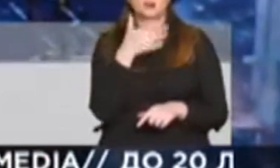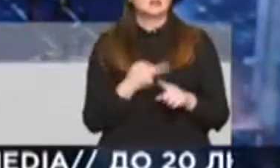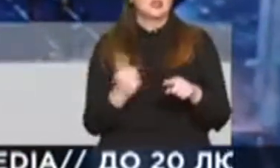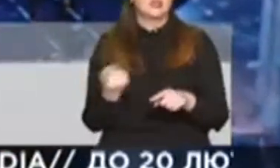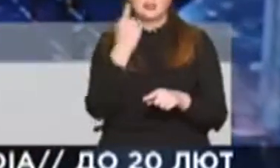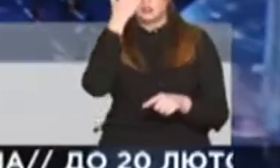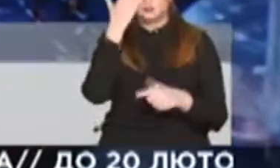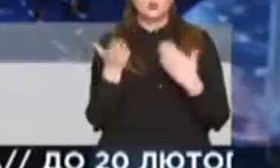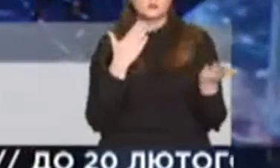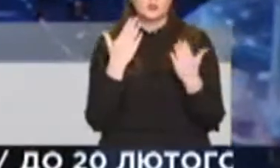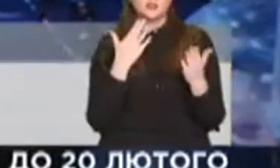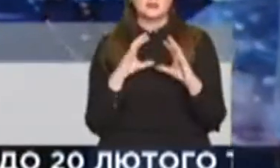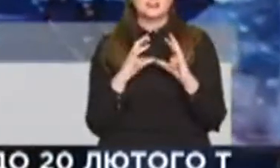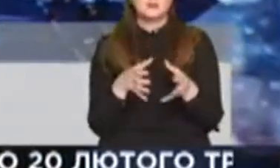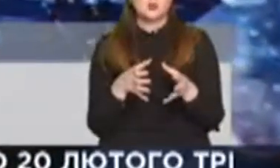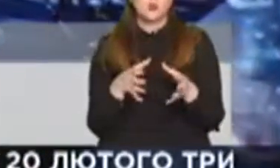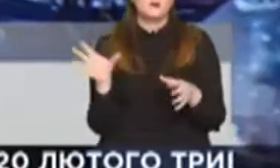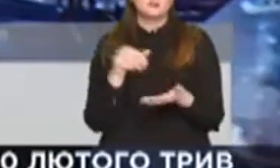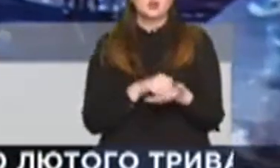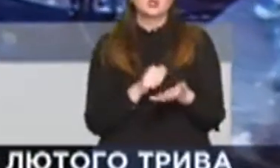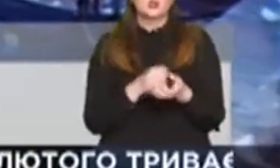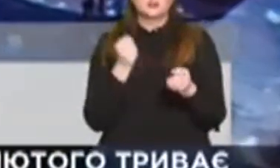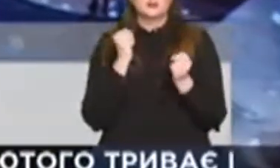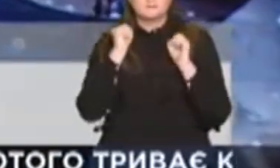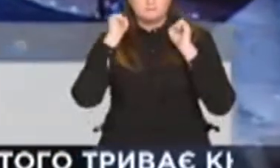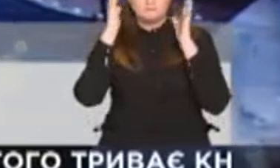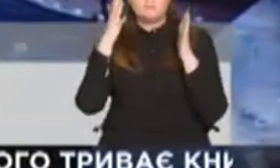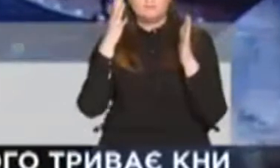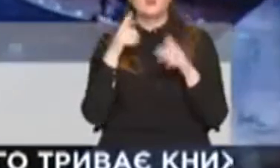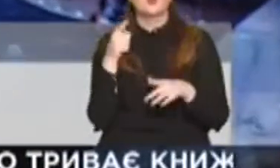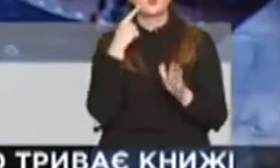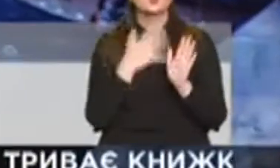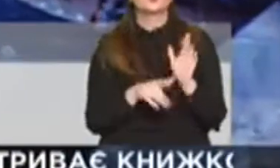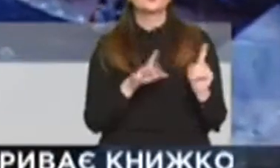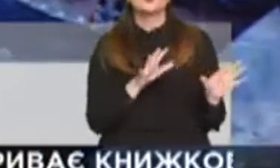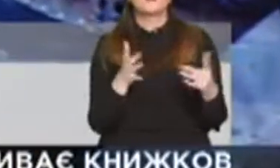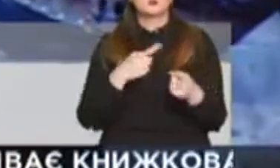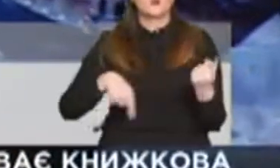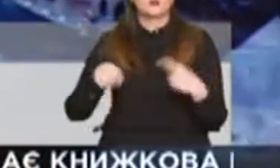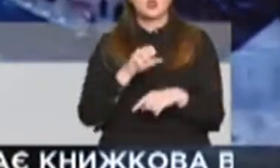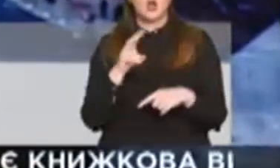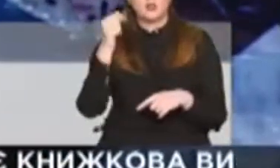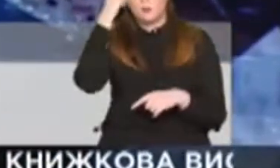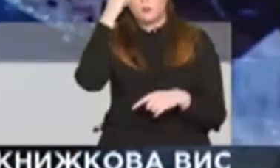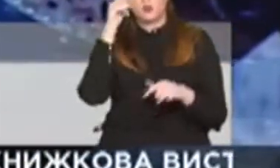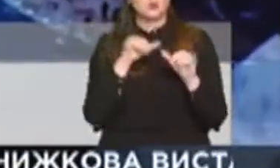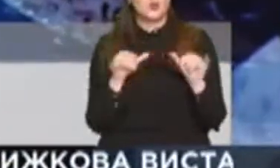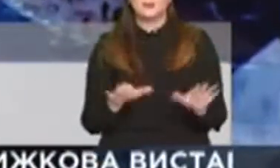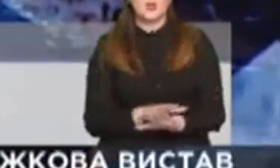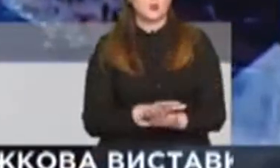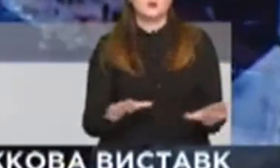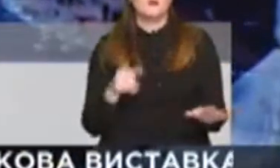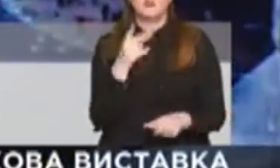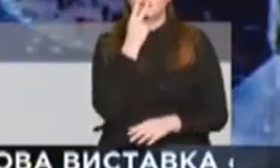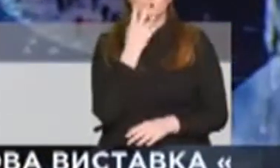єдиний спосіб спілкування зі світом. Усе через крововилив у мозок. Він розуміє, що відбувається навколо, але мозок не розвивається,